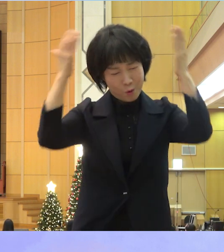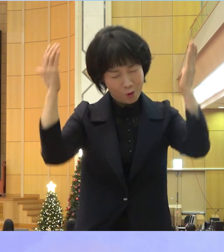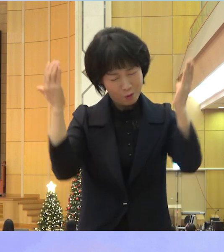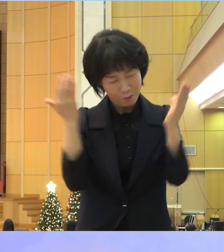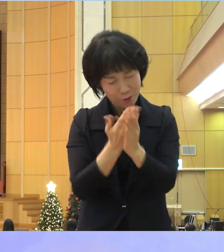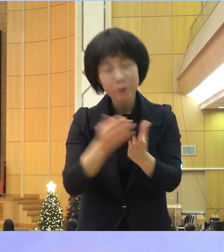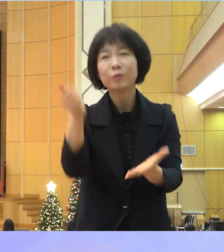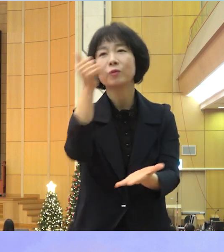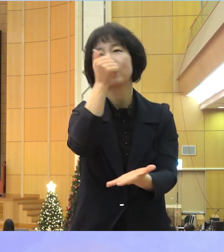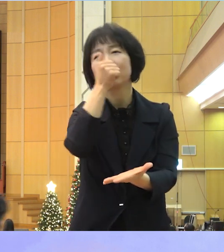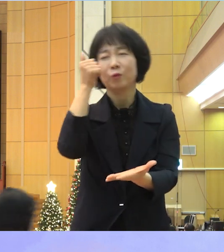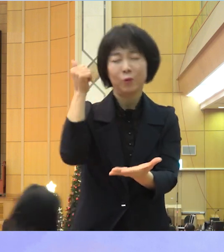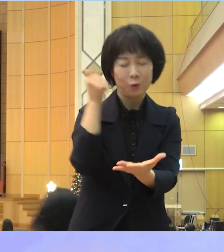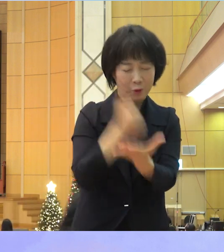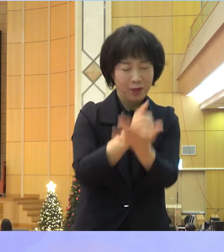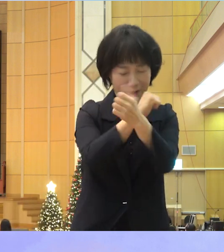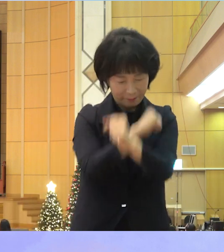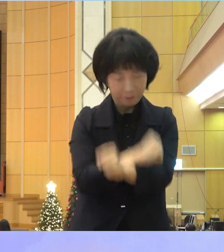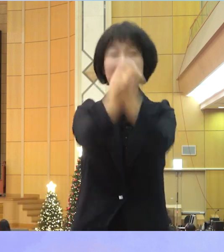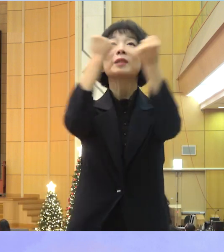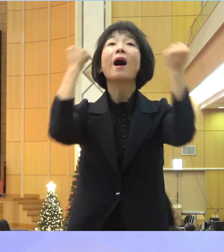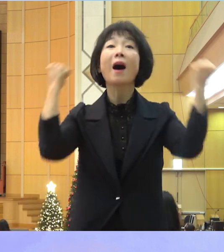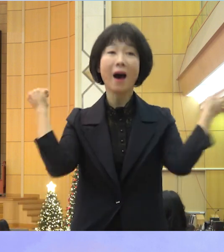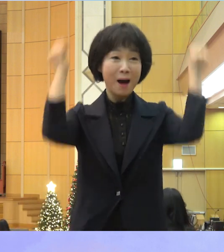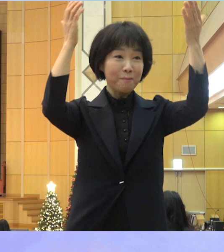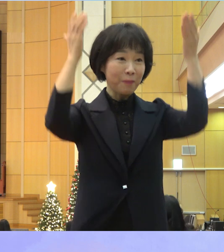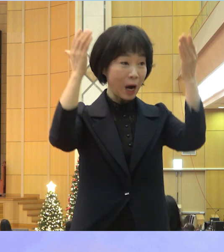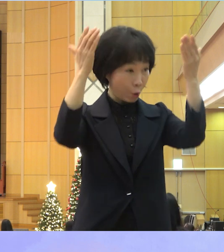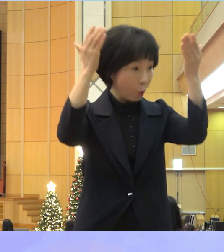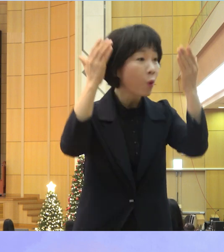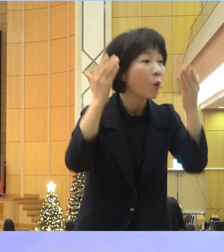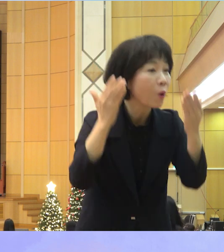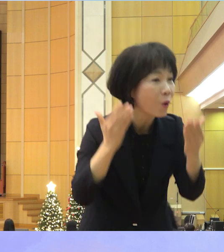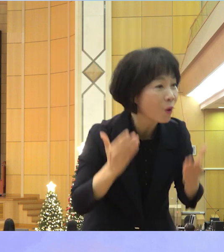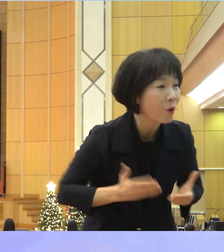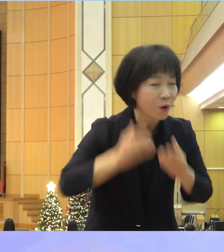찬양하세. 내 모든 죄